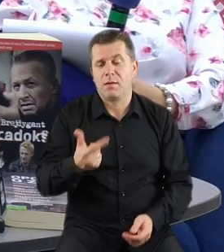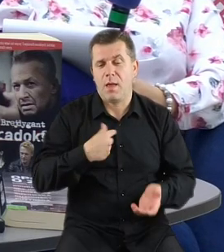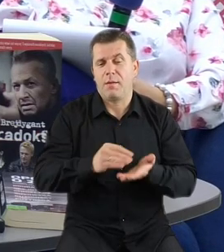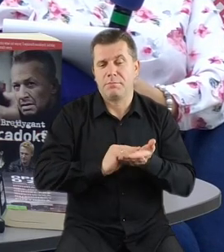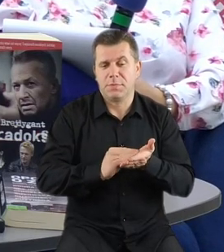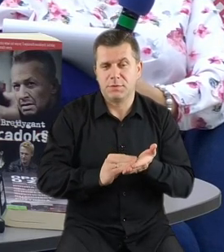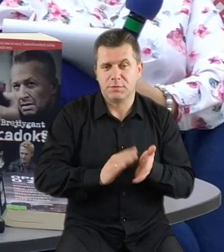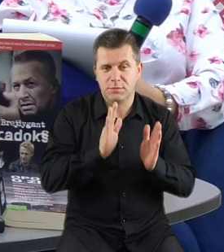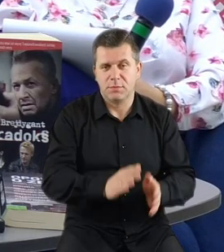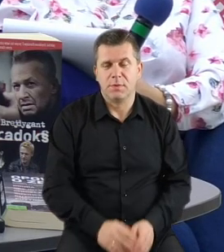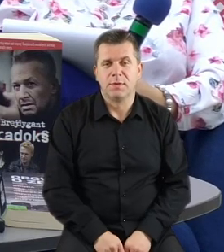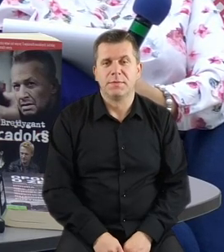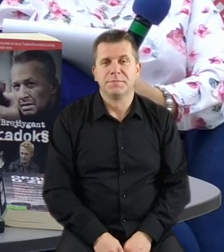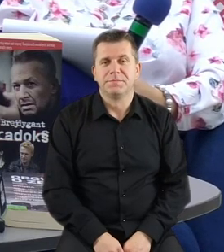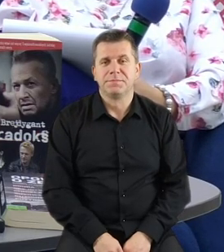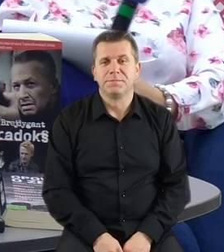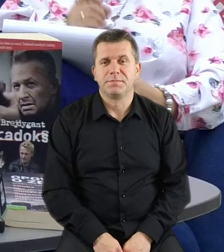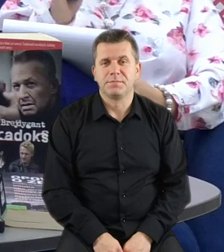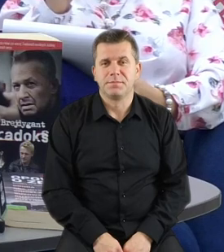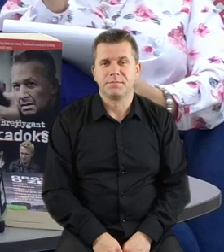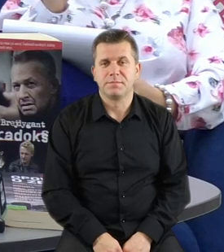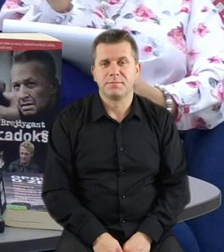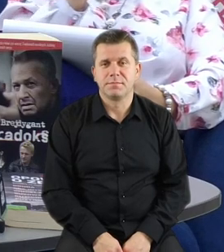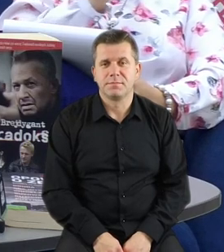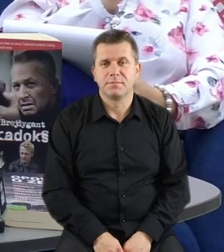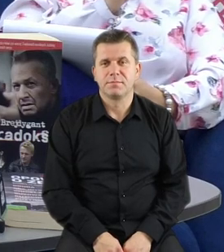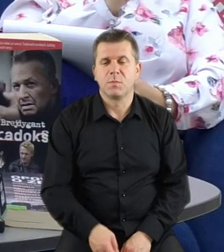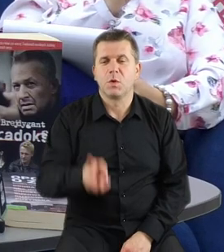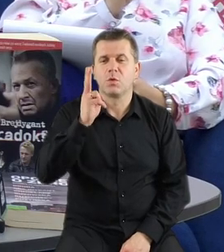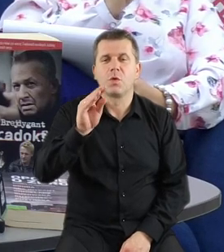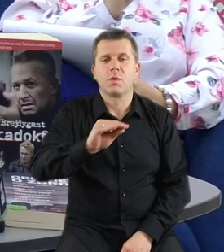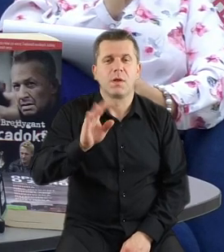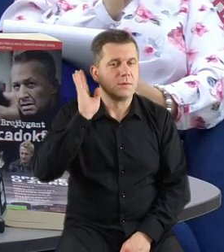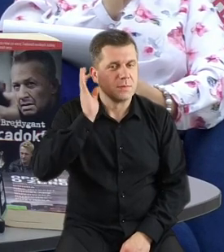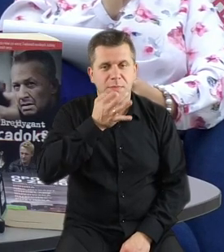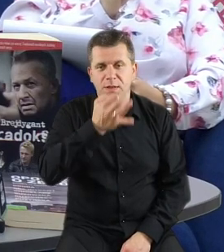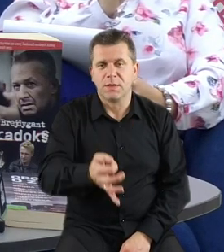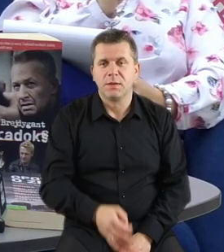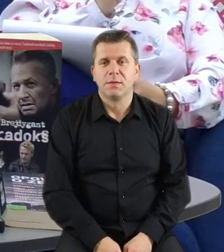piszę, ale nie piszę pod aktorów. Ktoś z Państwa jeszcze?